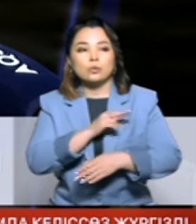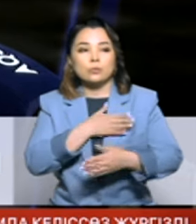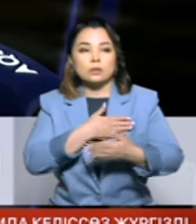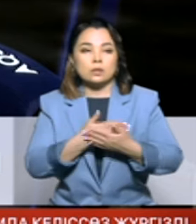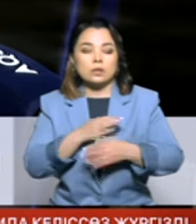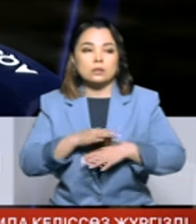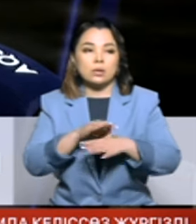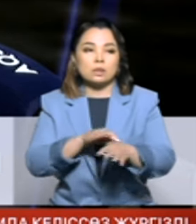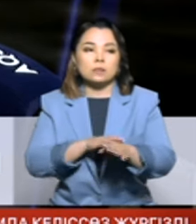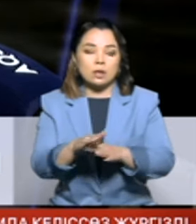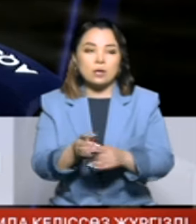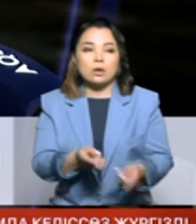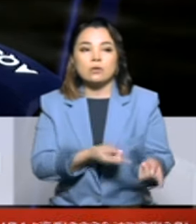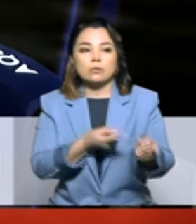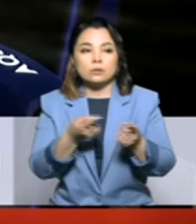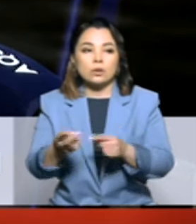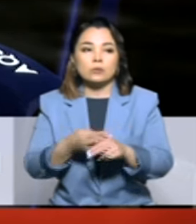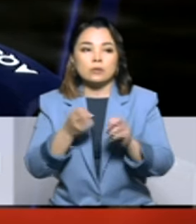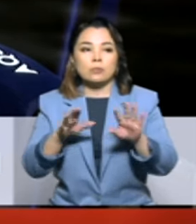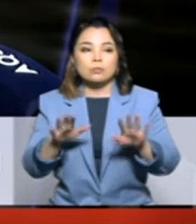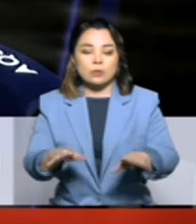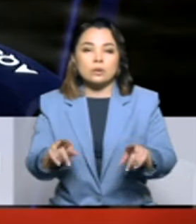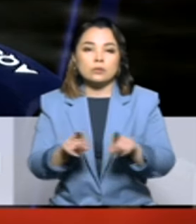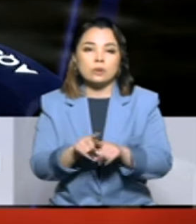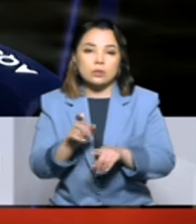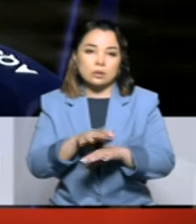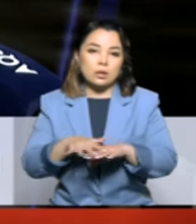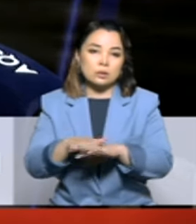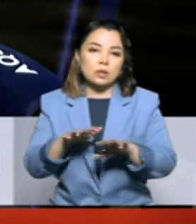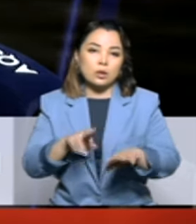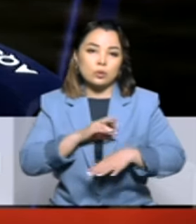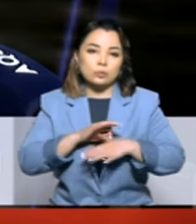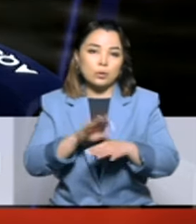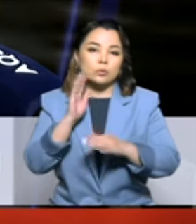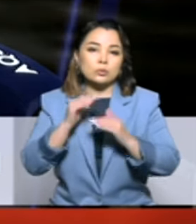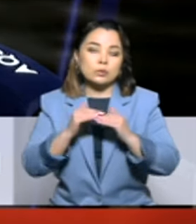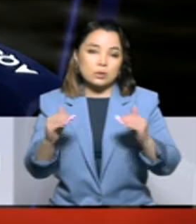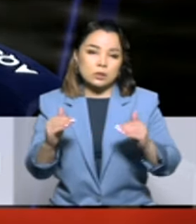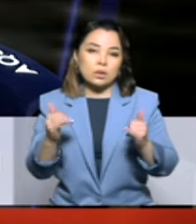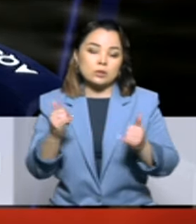жүріп жатыр. Эвакуациялау жұмыстары да, құтқару жұмыстары да жүріп жатыр. Бұлай су деңгейі асып кетті, қауіпті деңгейде тұр.